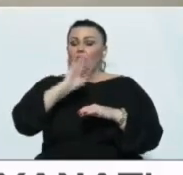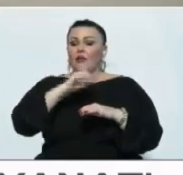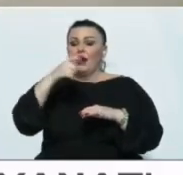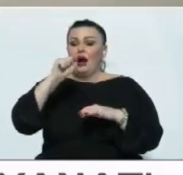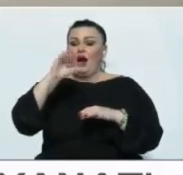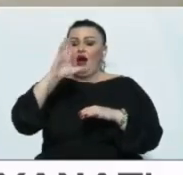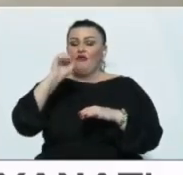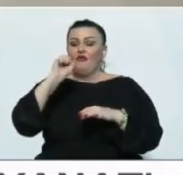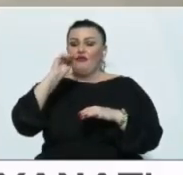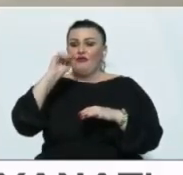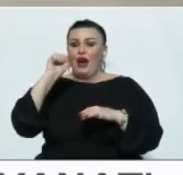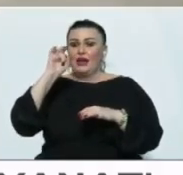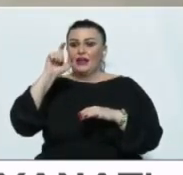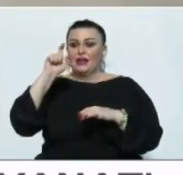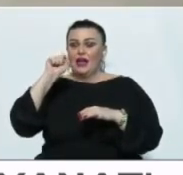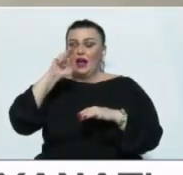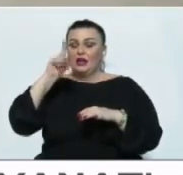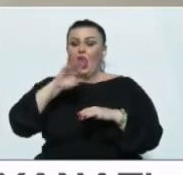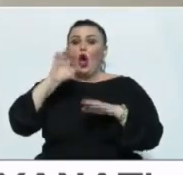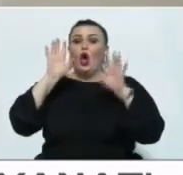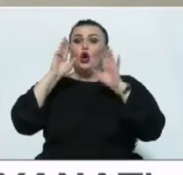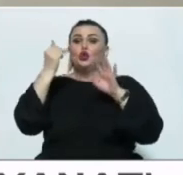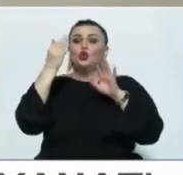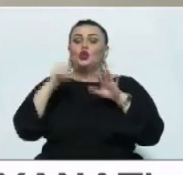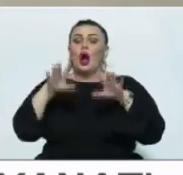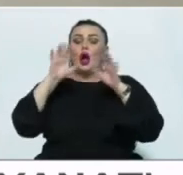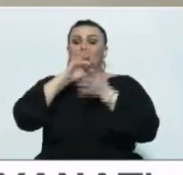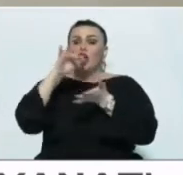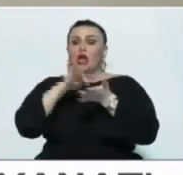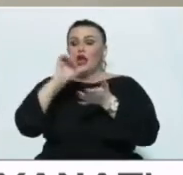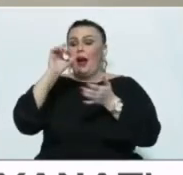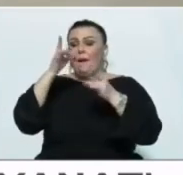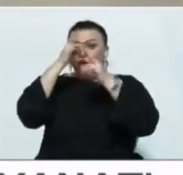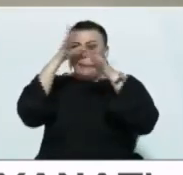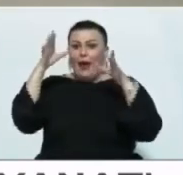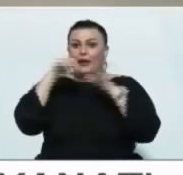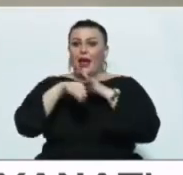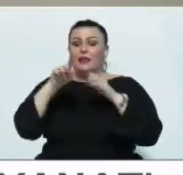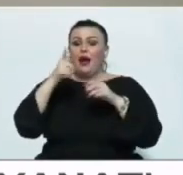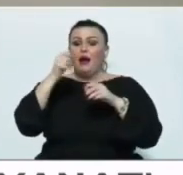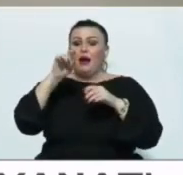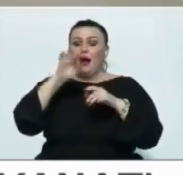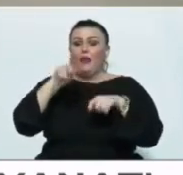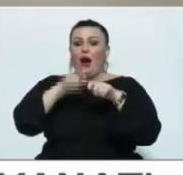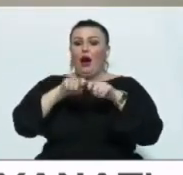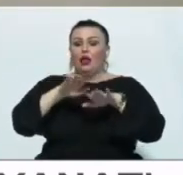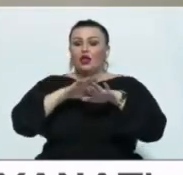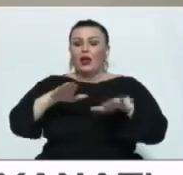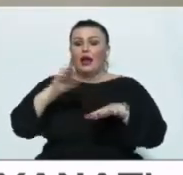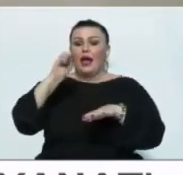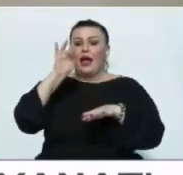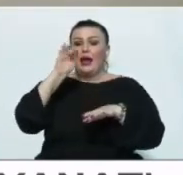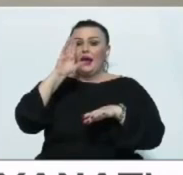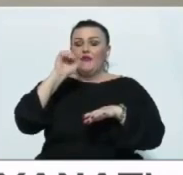noyabr ayının 1-də Şuşa şəhərindən qanunsuz olaraq bizim mədəni irsimiz olan Qarabağ xalçalarını İrəvana aparması